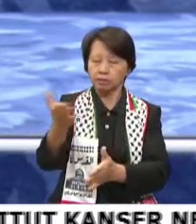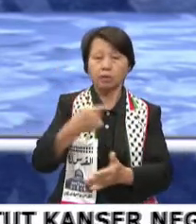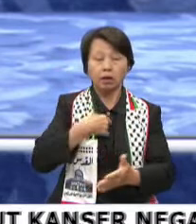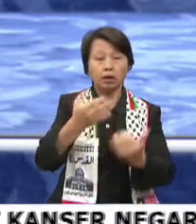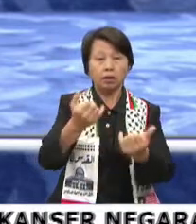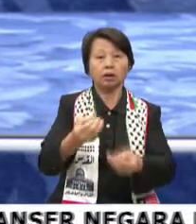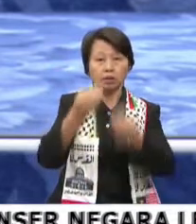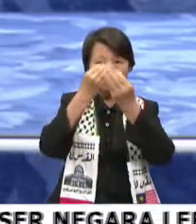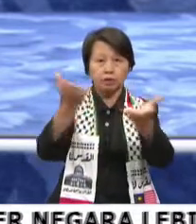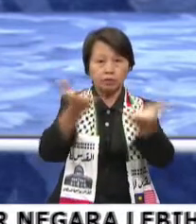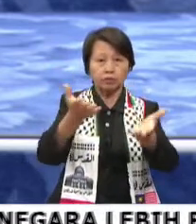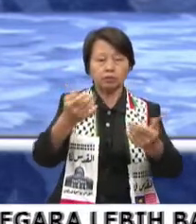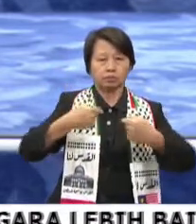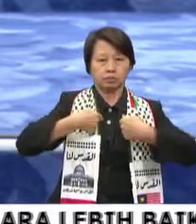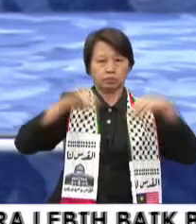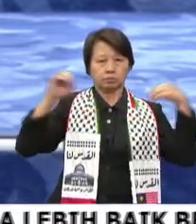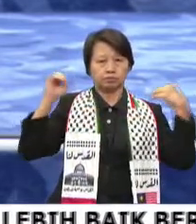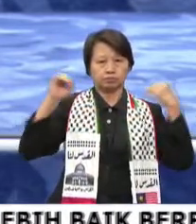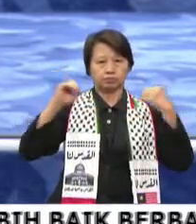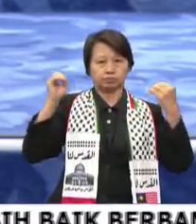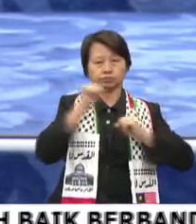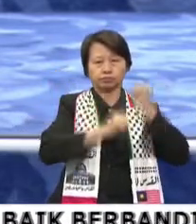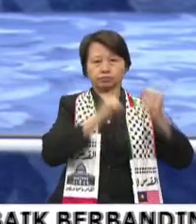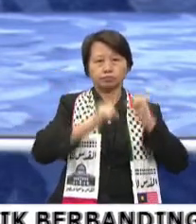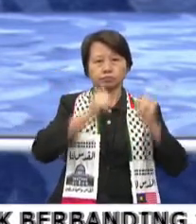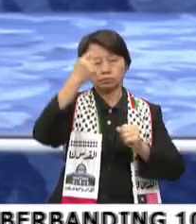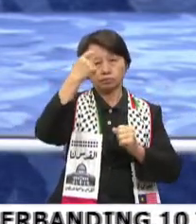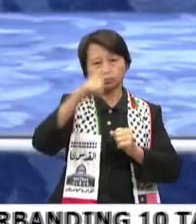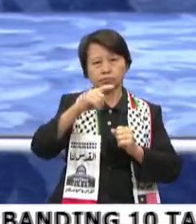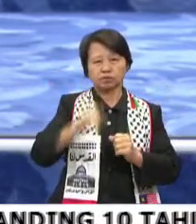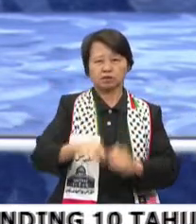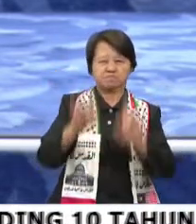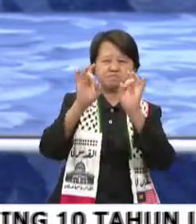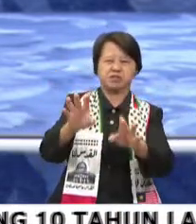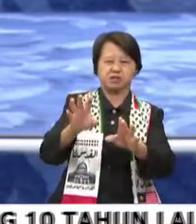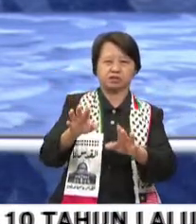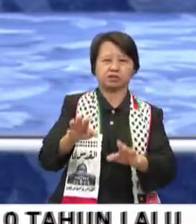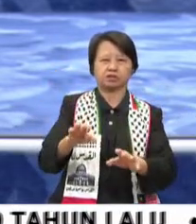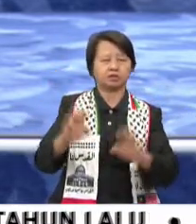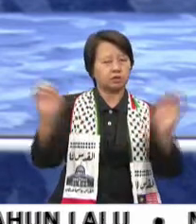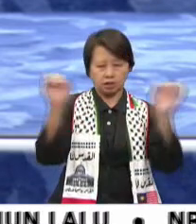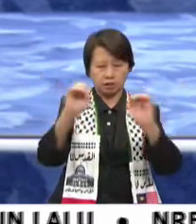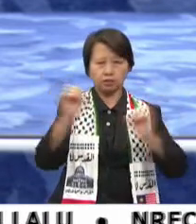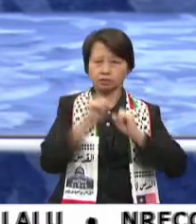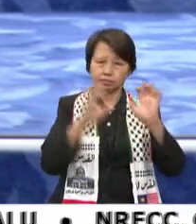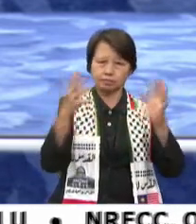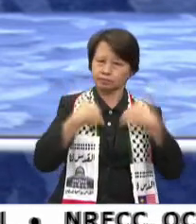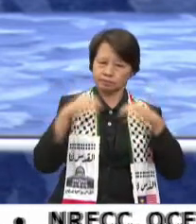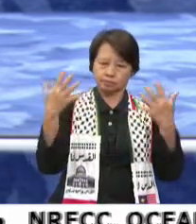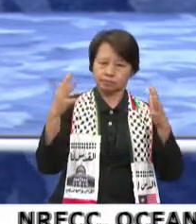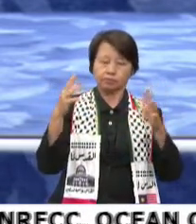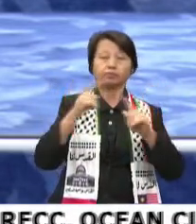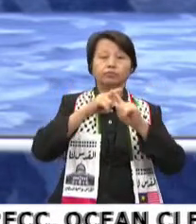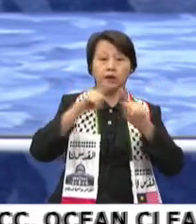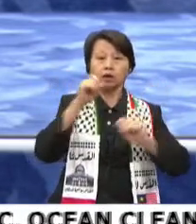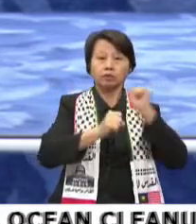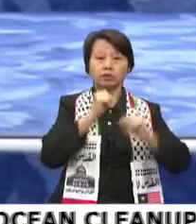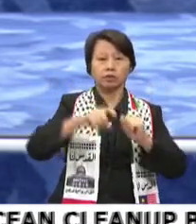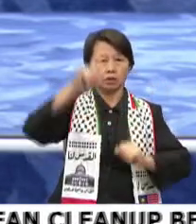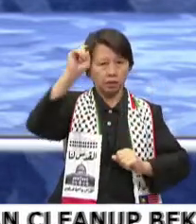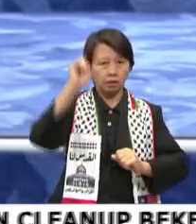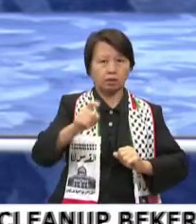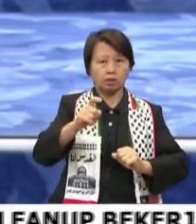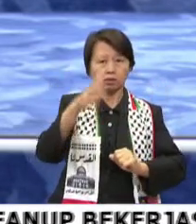nak bagi tahu di sini Saya tidak ada sikap untuk nak benci Nak Tak ada tetapi sikap itu harus